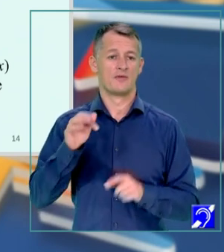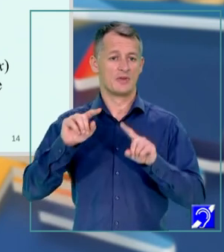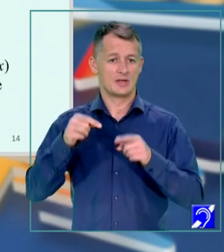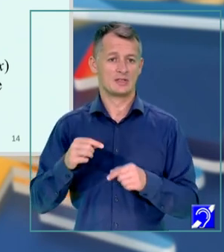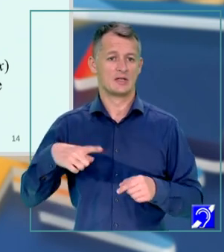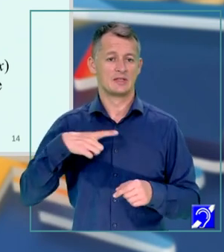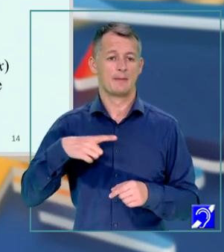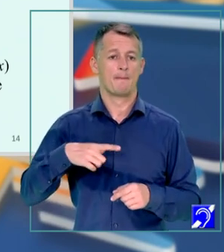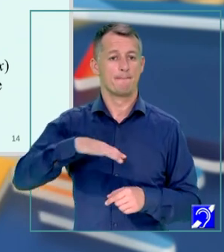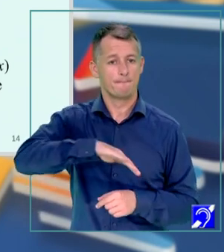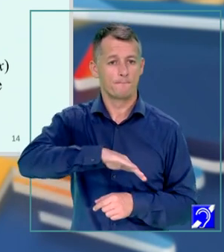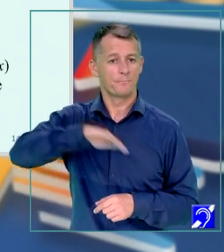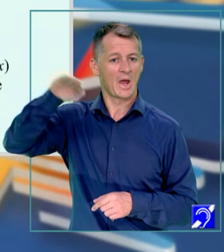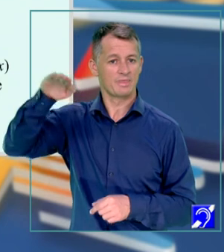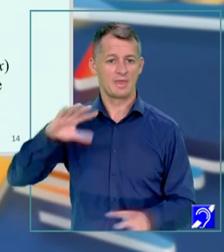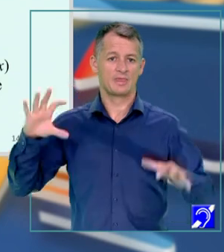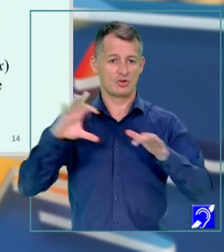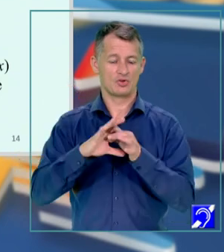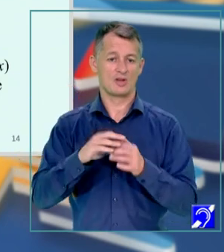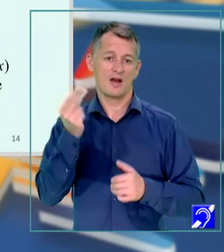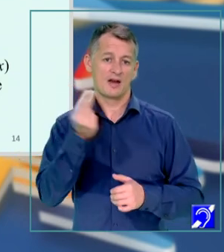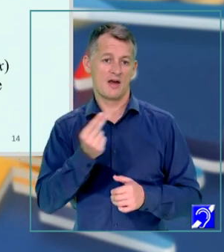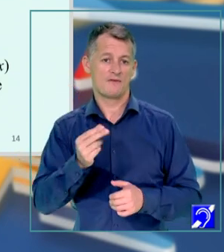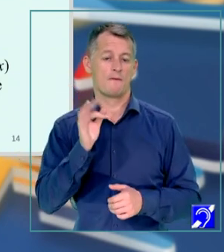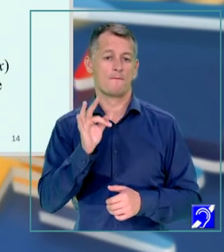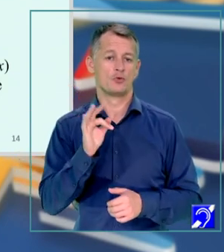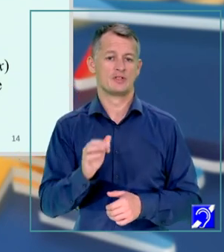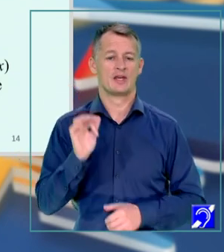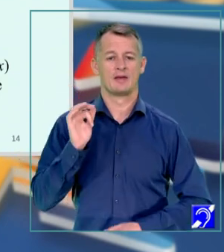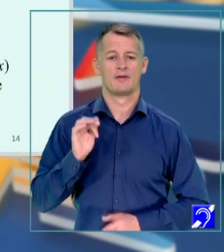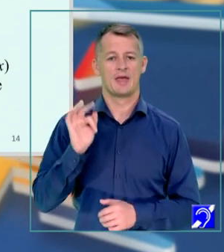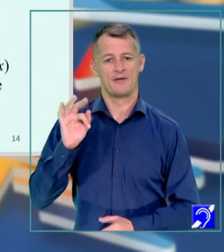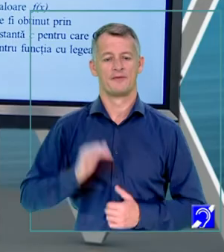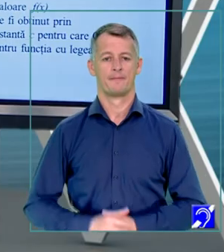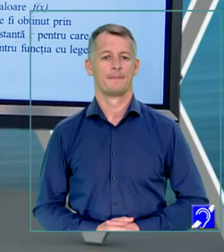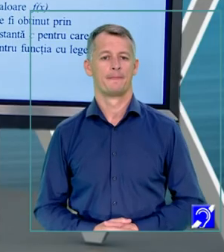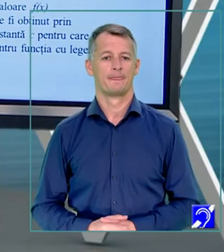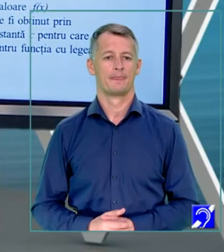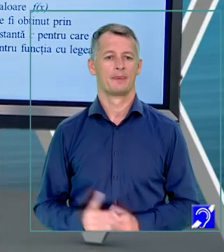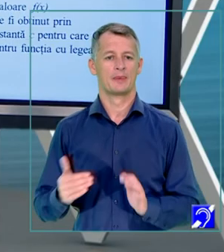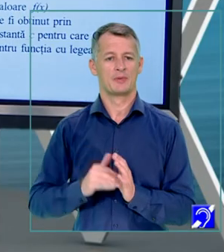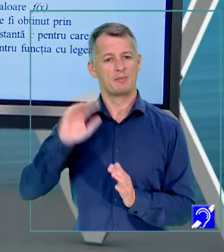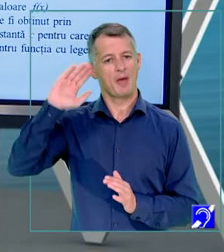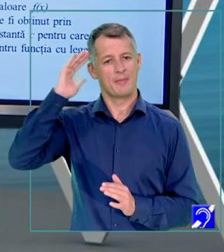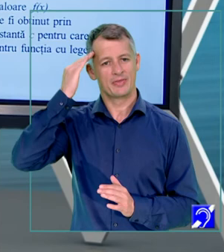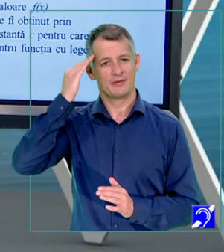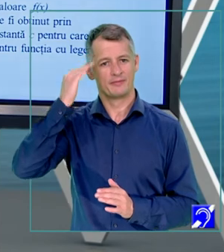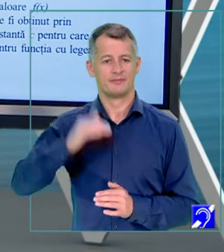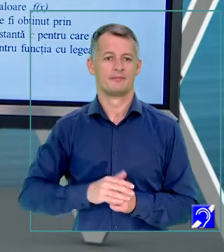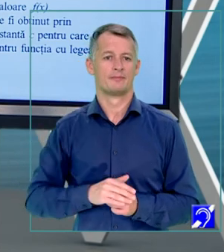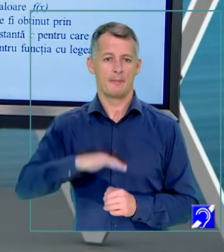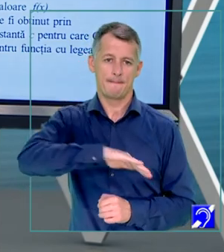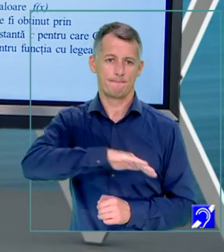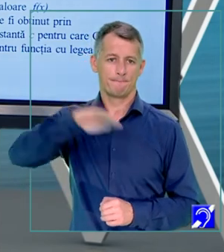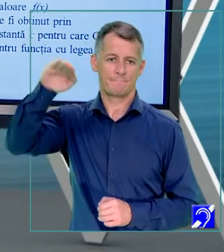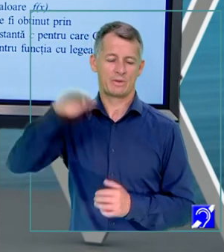la graficul funcției mare Să ne amintim de pantă de care am discutat în prima parte a lecției Deci era Panta dreptei ca agent de la